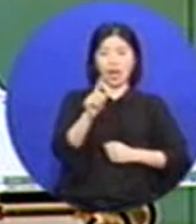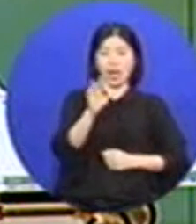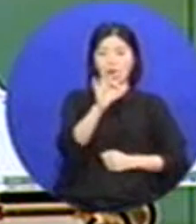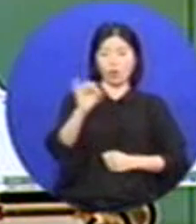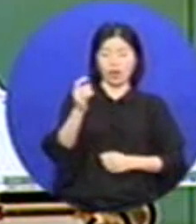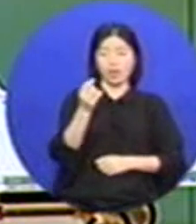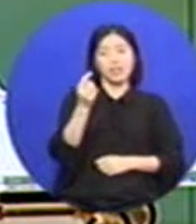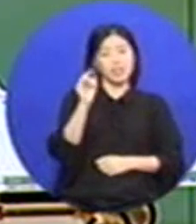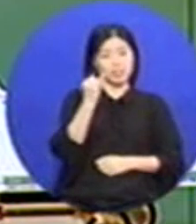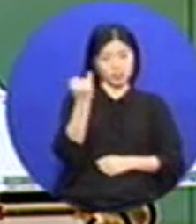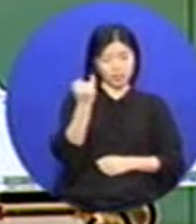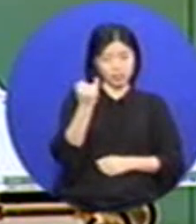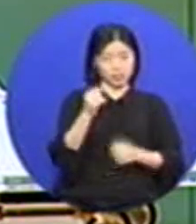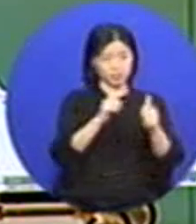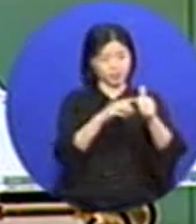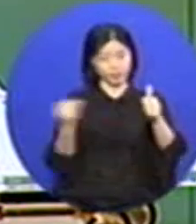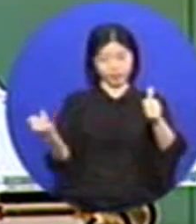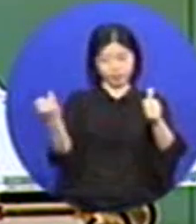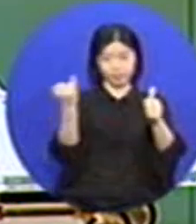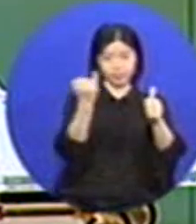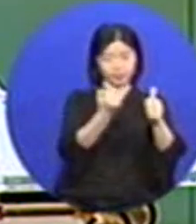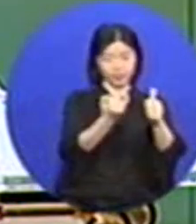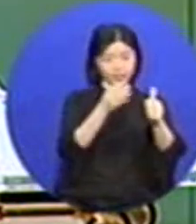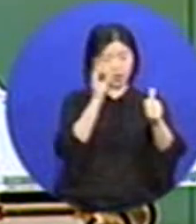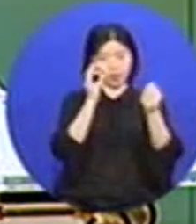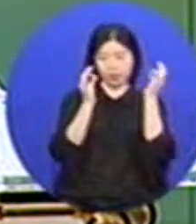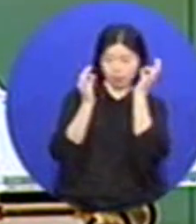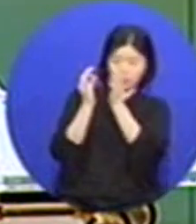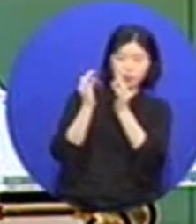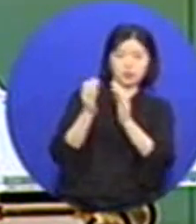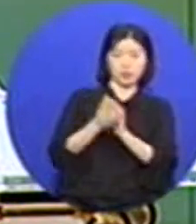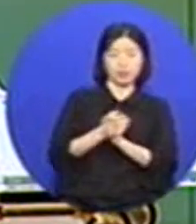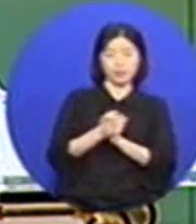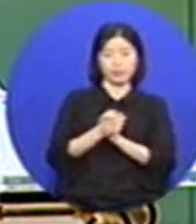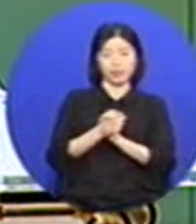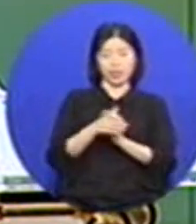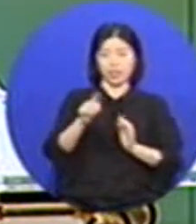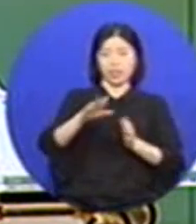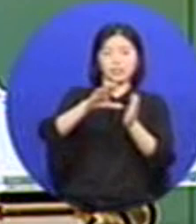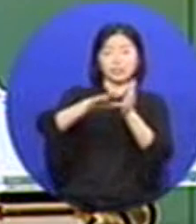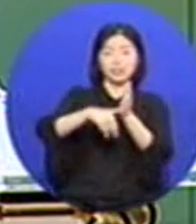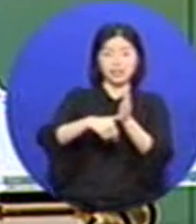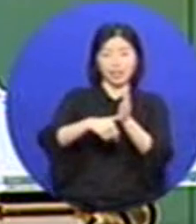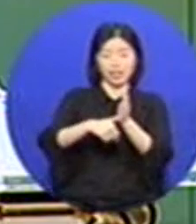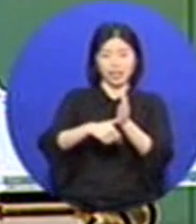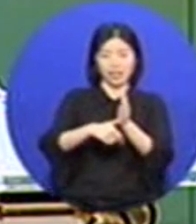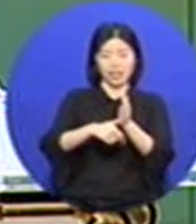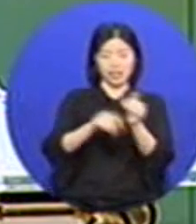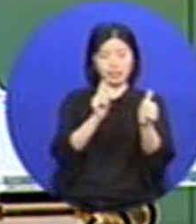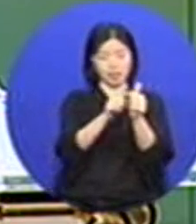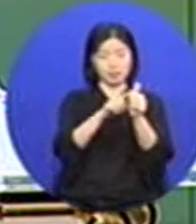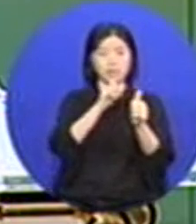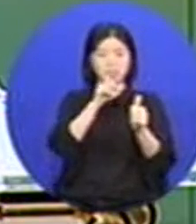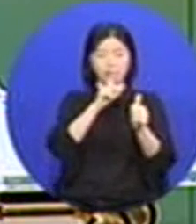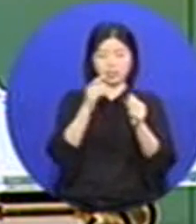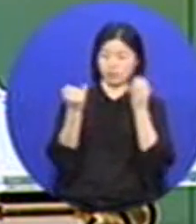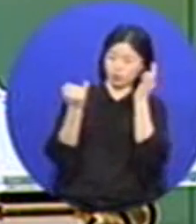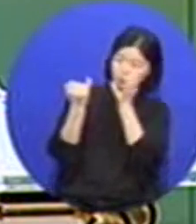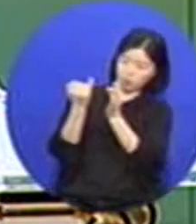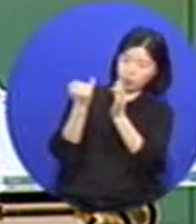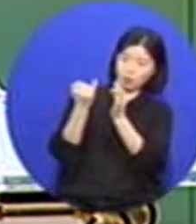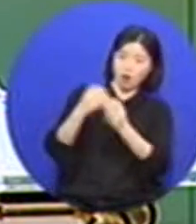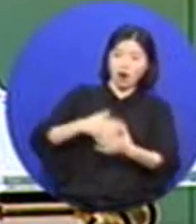아담에게 로 데려와서 보여줍니다 하와를 그때 아담이 하와를 보고 너무나